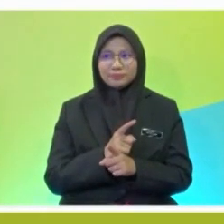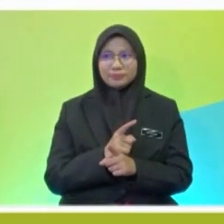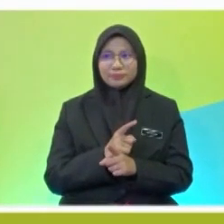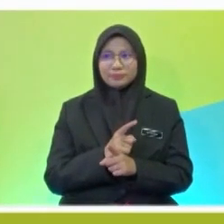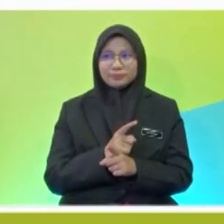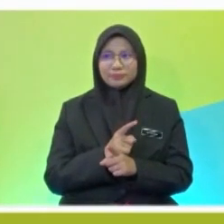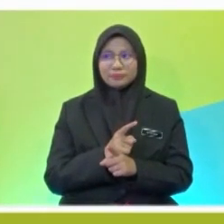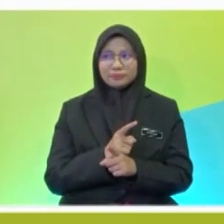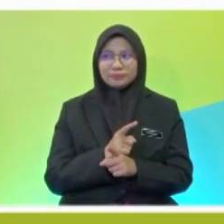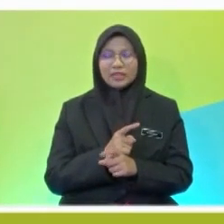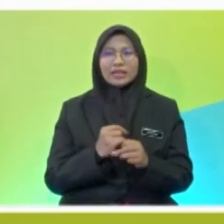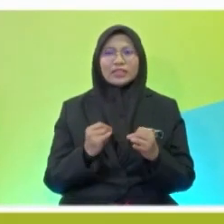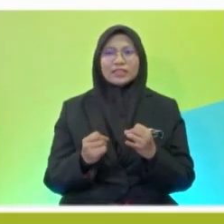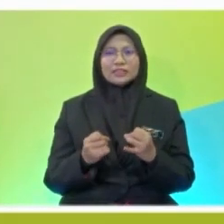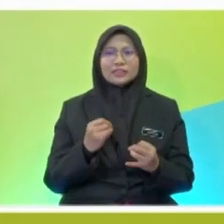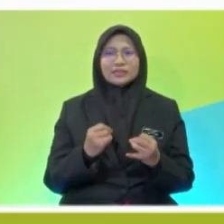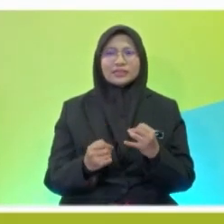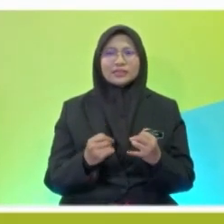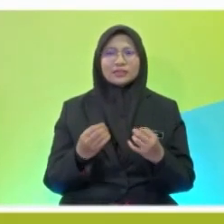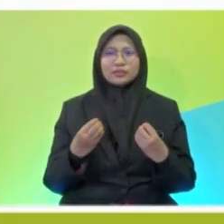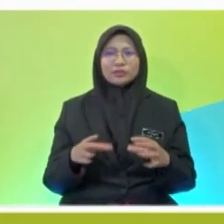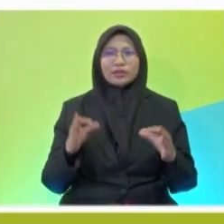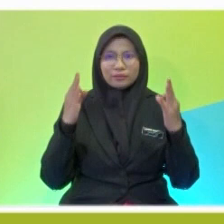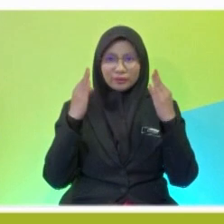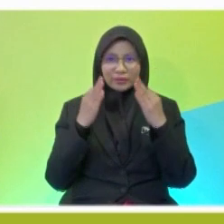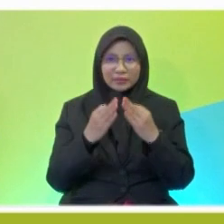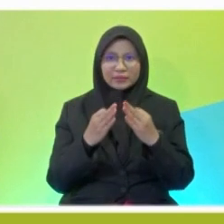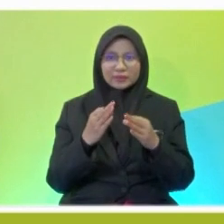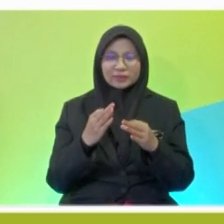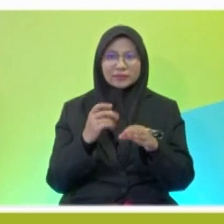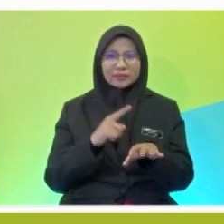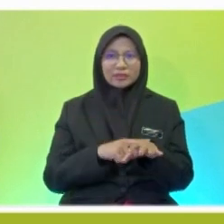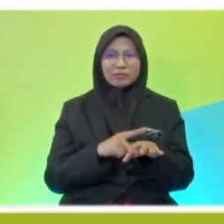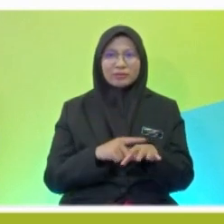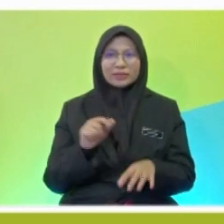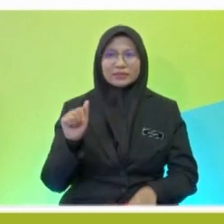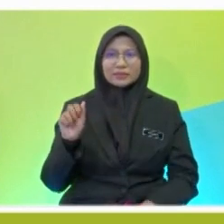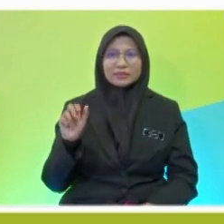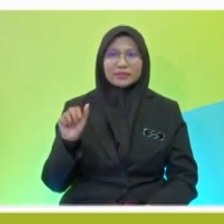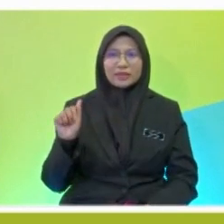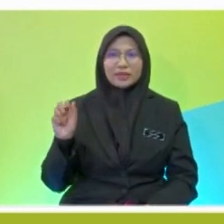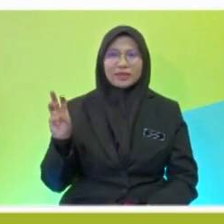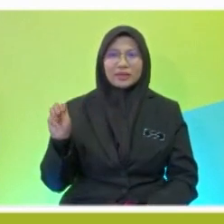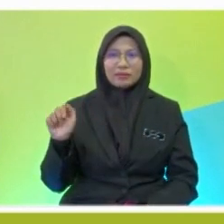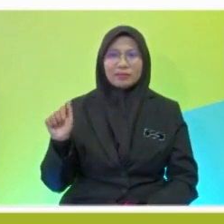eee dipilih dan disusun oleh Calung karena mereka melaksanakan Amali tersebut di dalam kelas ya jadi